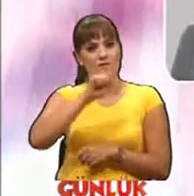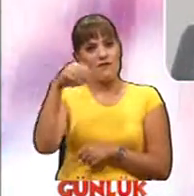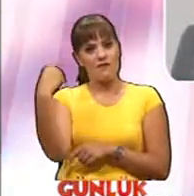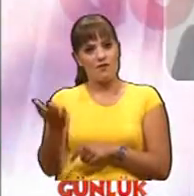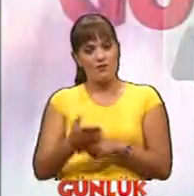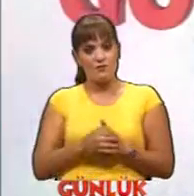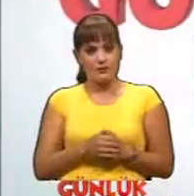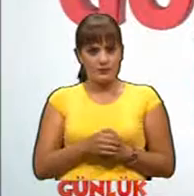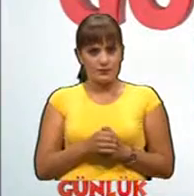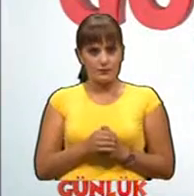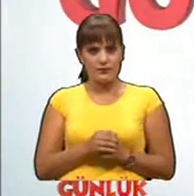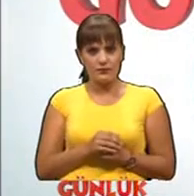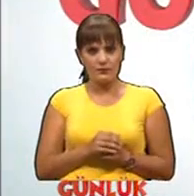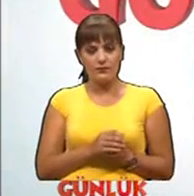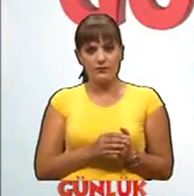yanıtlıyor.